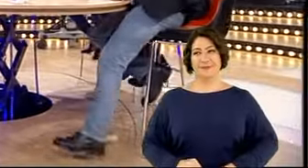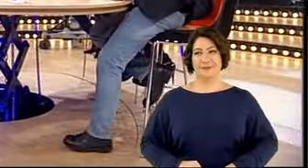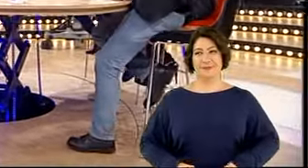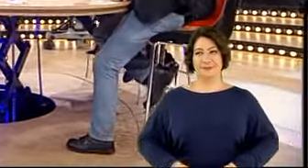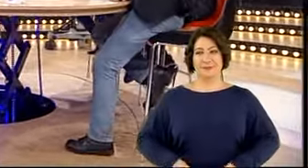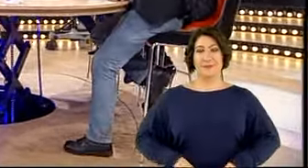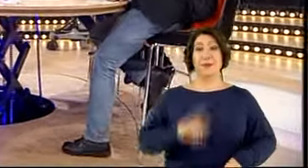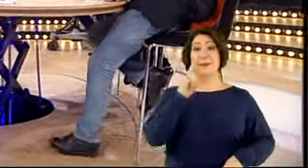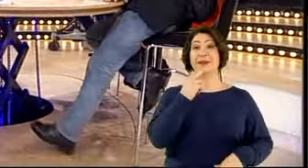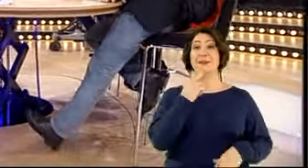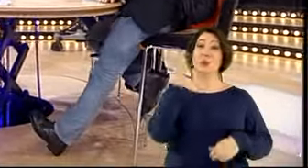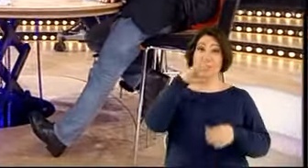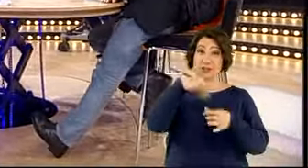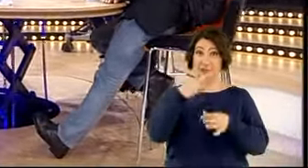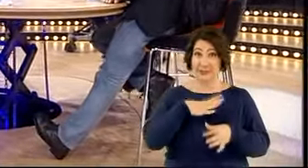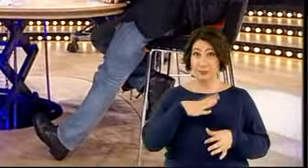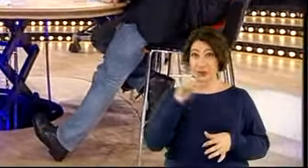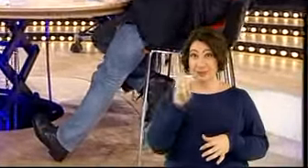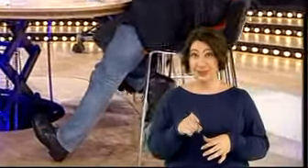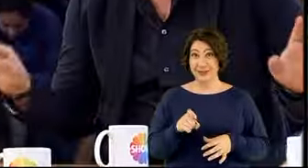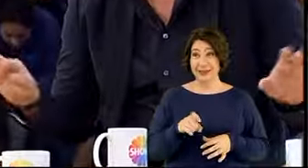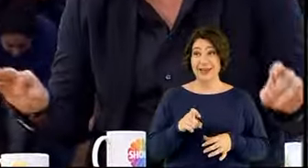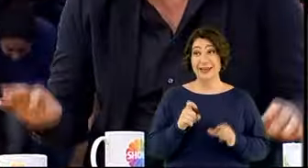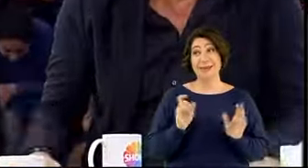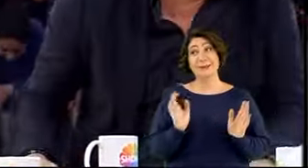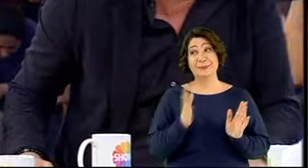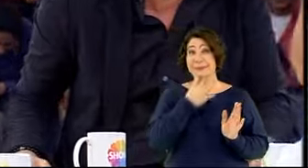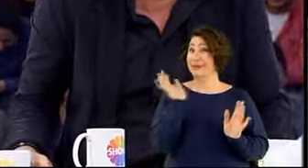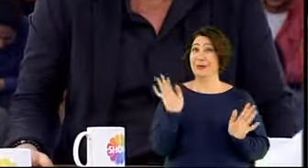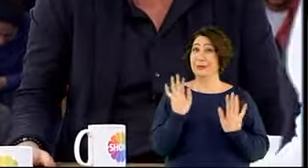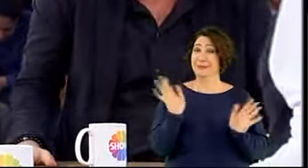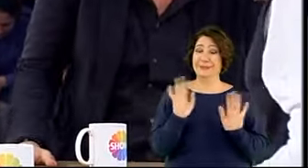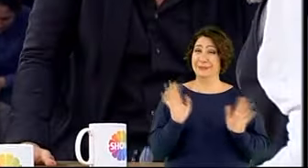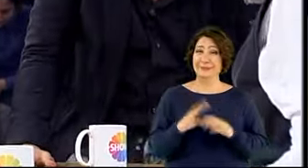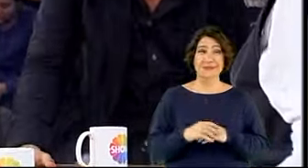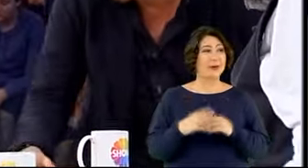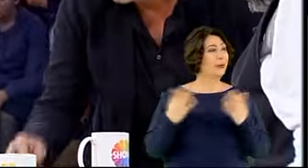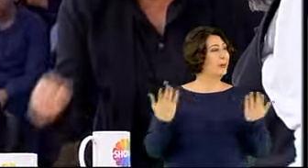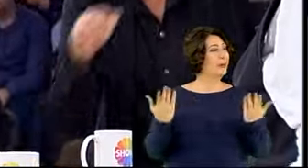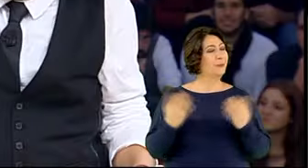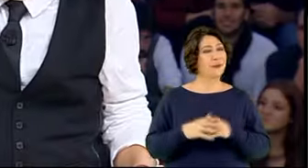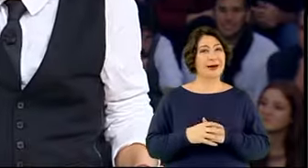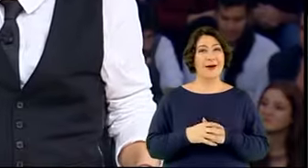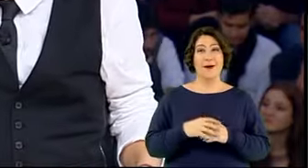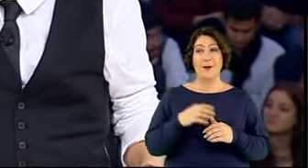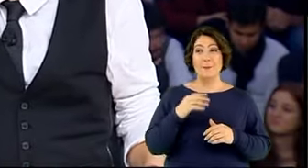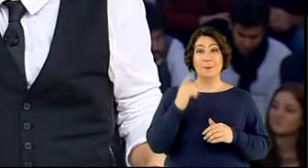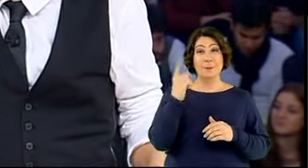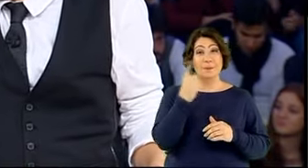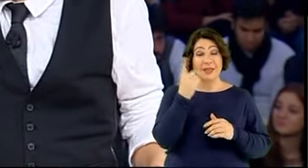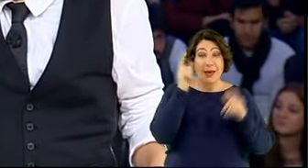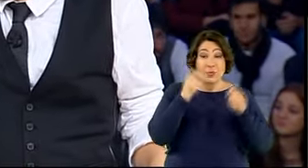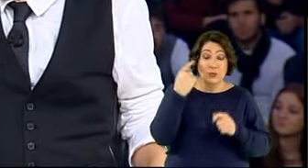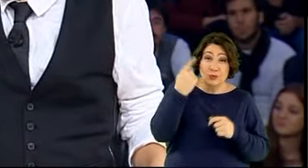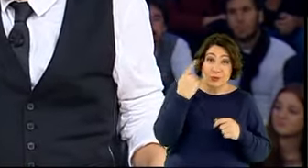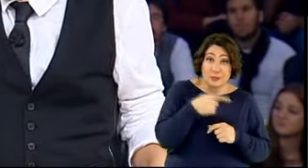Peki kadın sonra bir çay içmek istemiş mi adam? Onu bilmiyorum. Hay Allah'ım ya. Bir de evlendiklerini düşün.